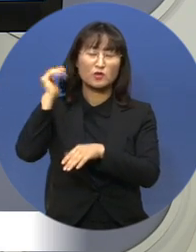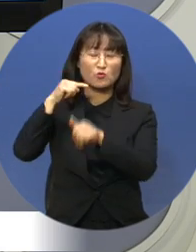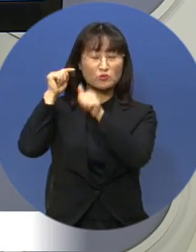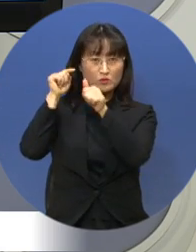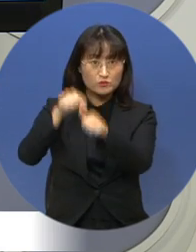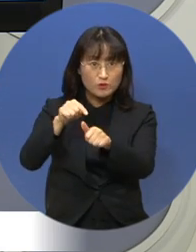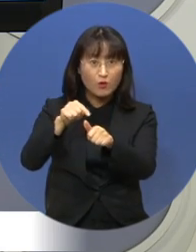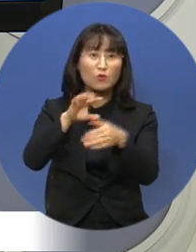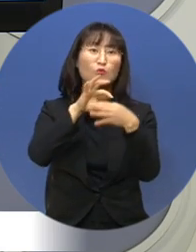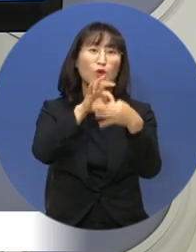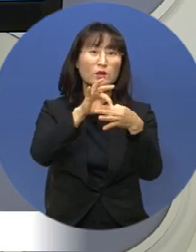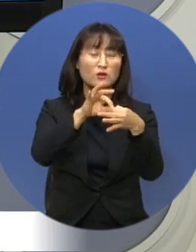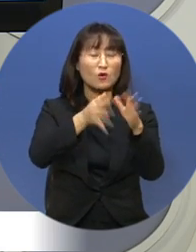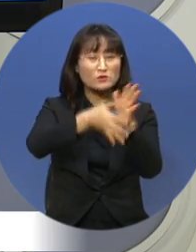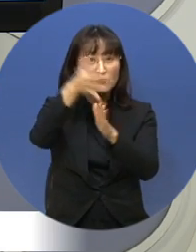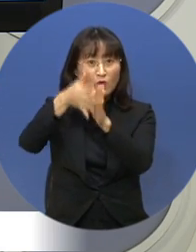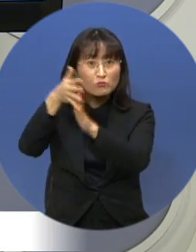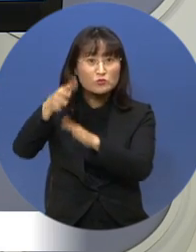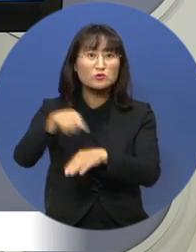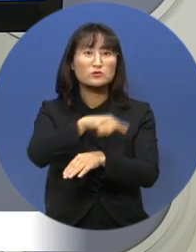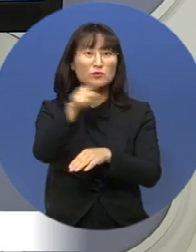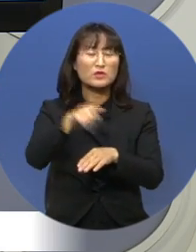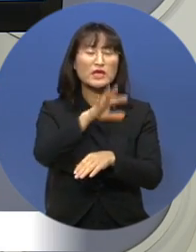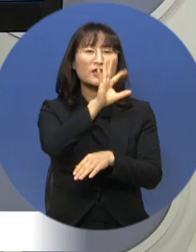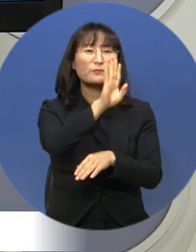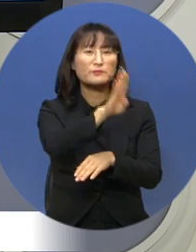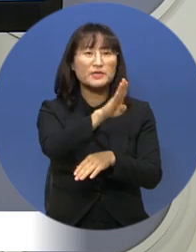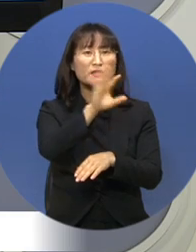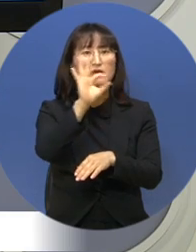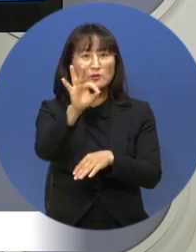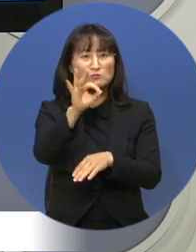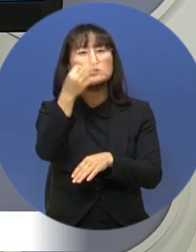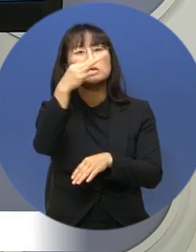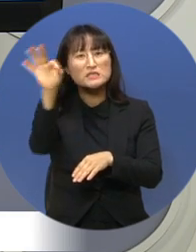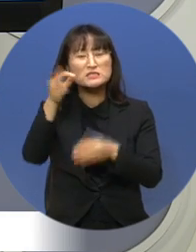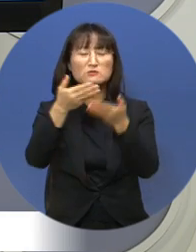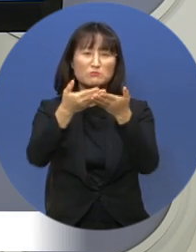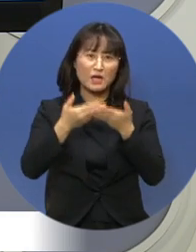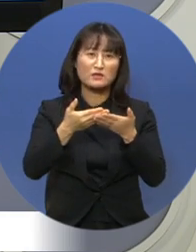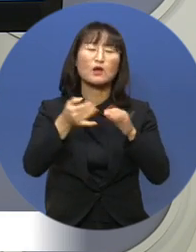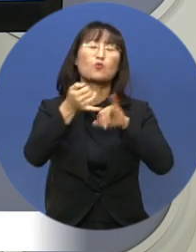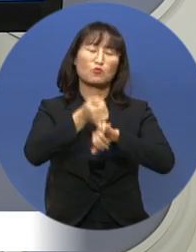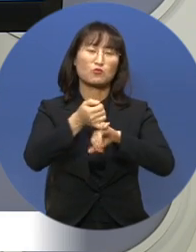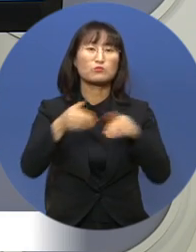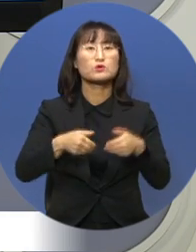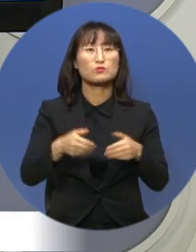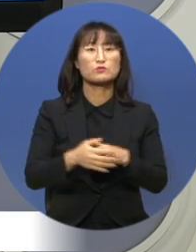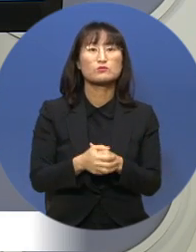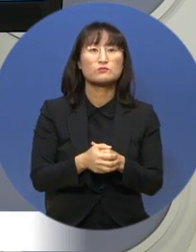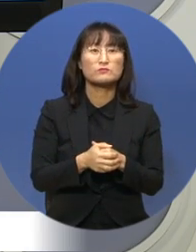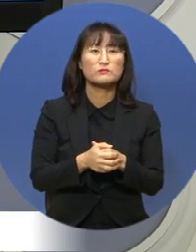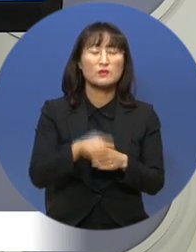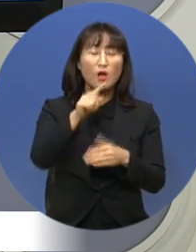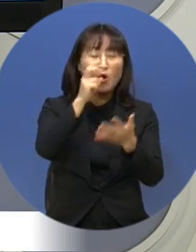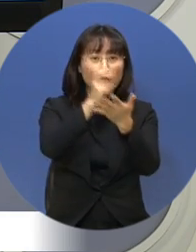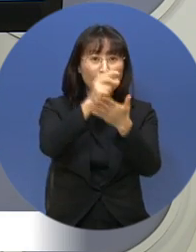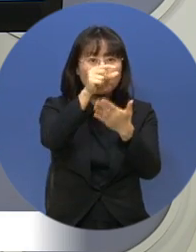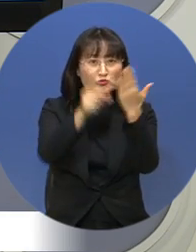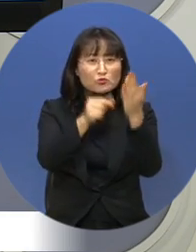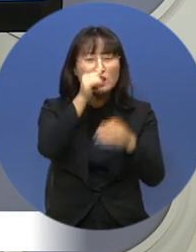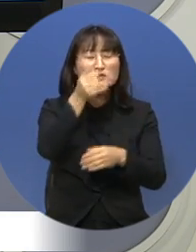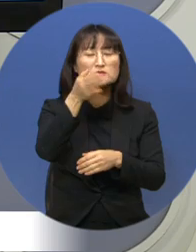시설의 경우 의무적으로 bf 인증을 받도록 하고 있습니다 이러한 조항 에도 불구하고